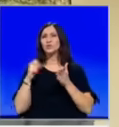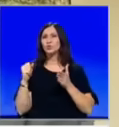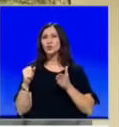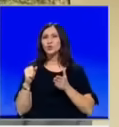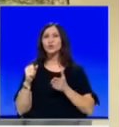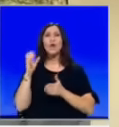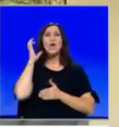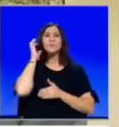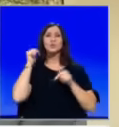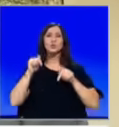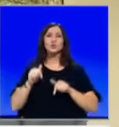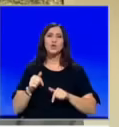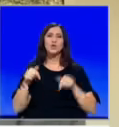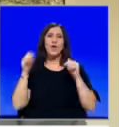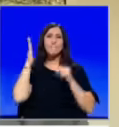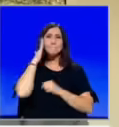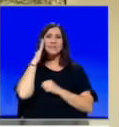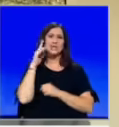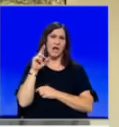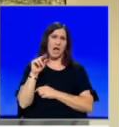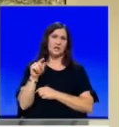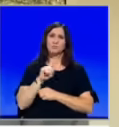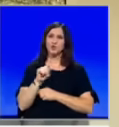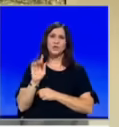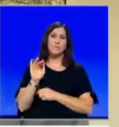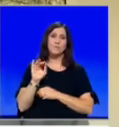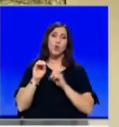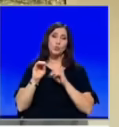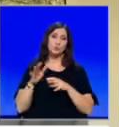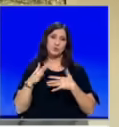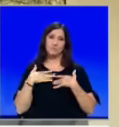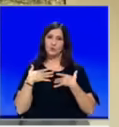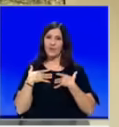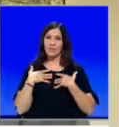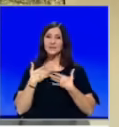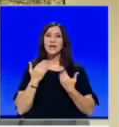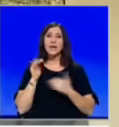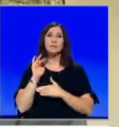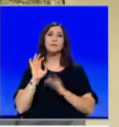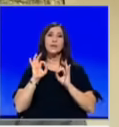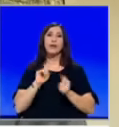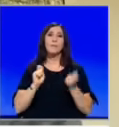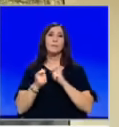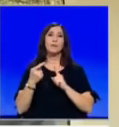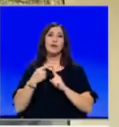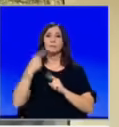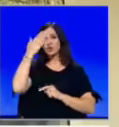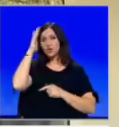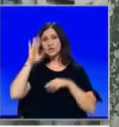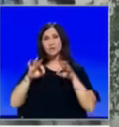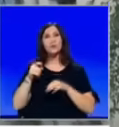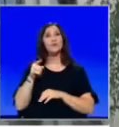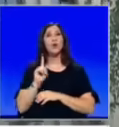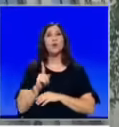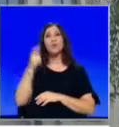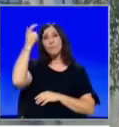името на настоящия министър казахме, че не би било допустимо за нас, няма да бъде реална промяна към честни избори. Това,